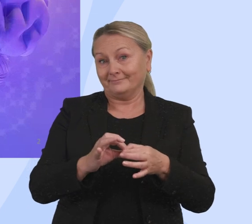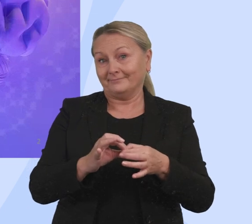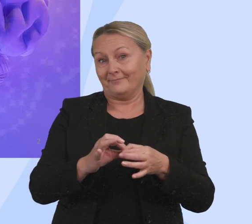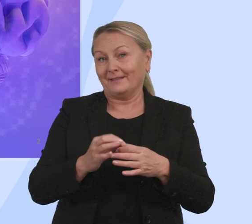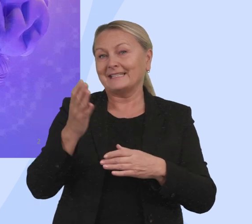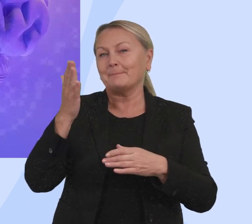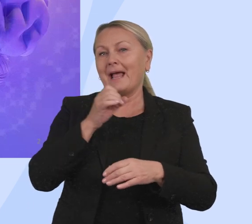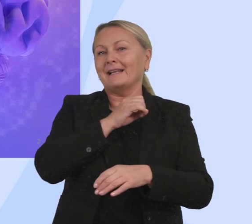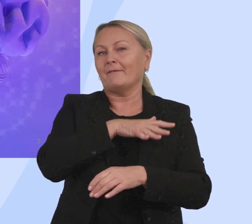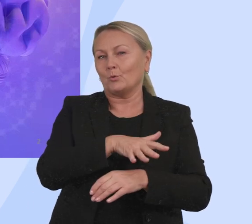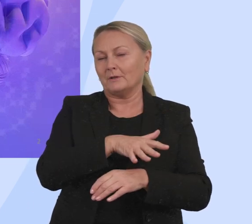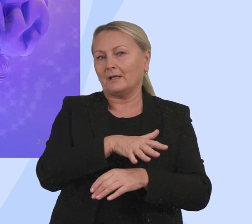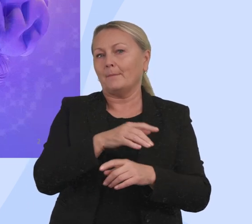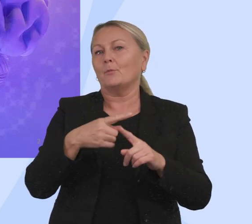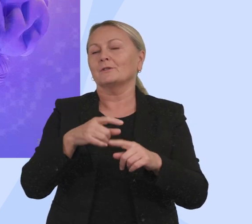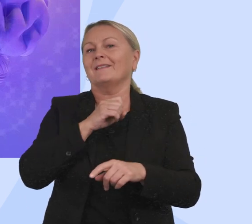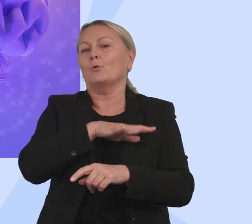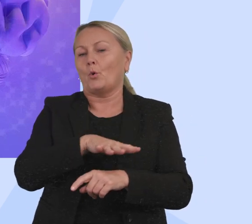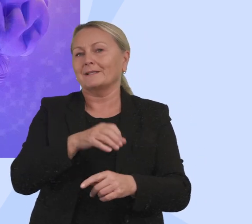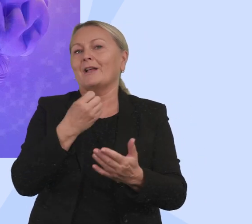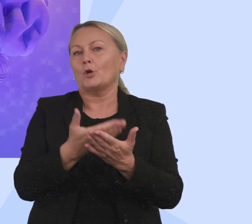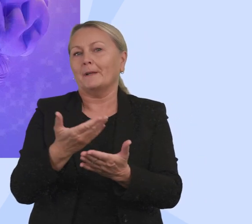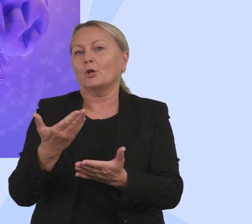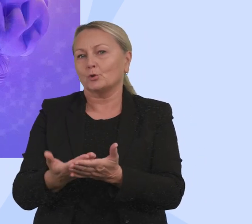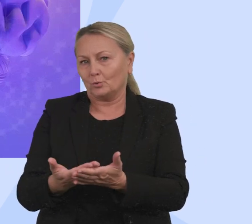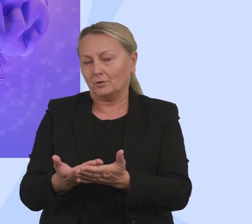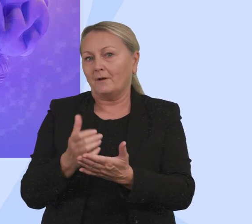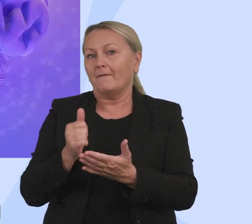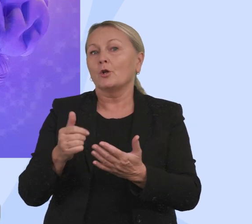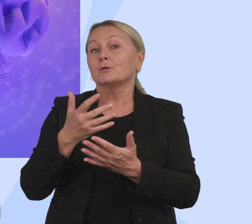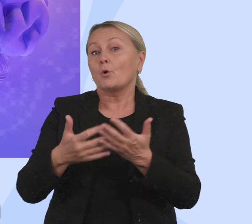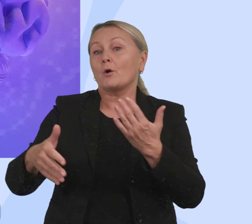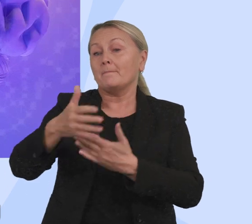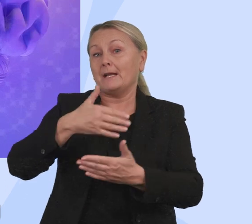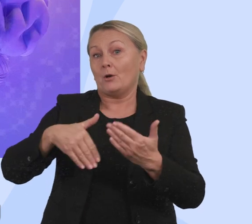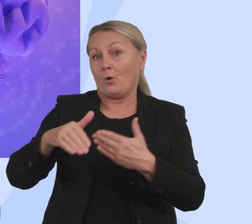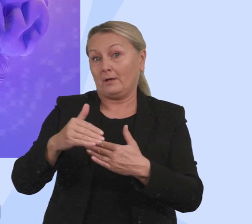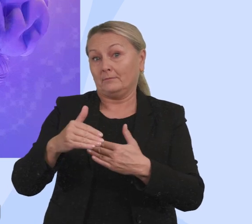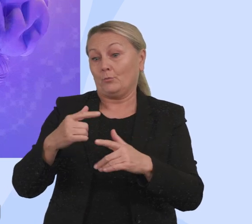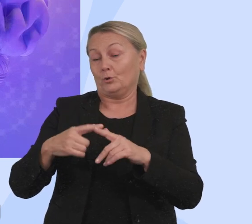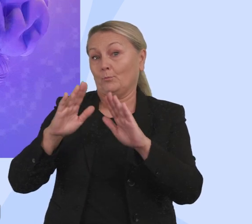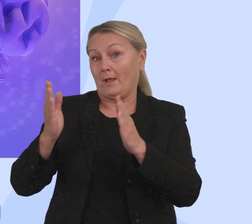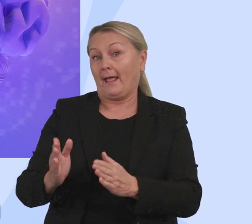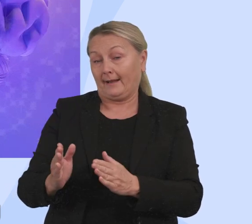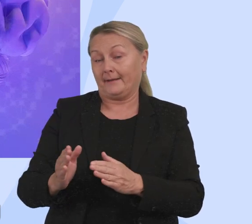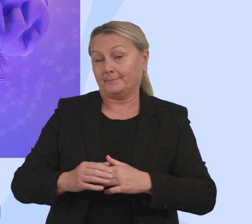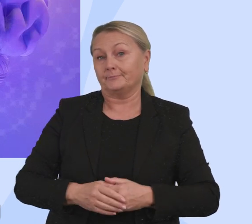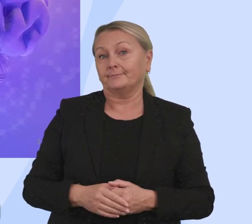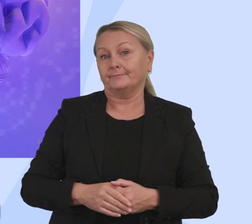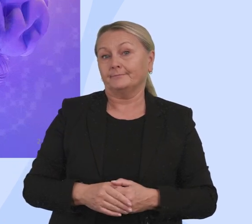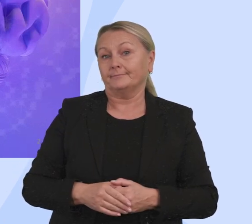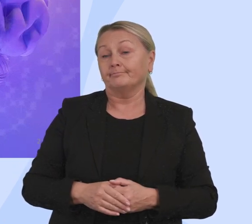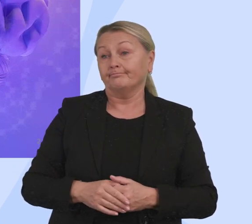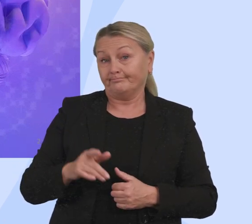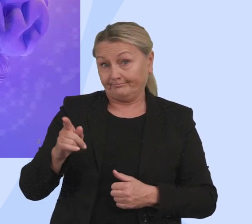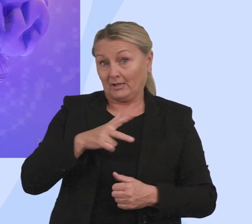argumentation for sprogmiljøer og for modeling. I Danmark der er neuropsykologi og neuropædagogik